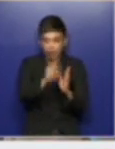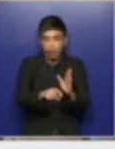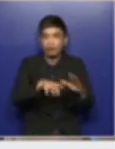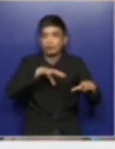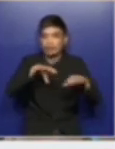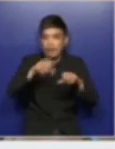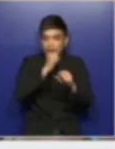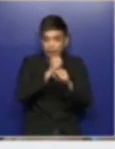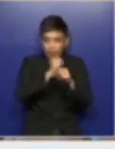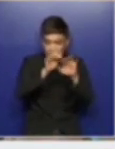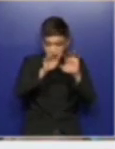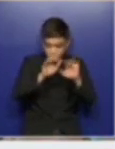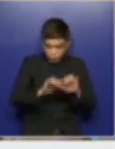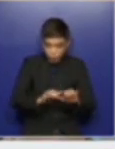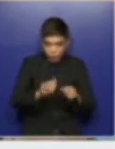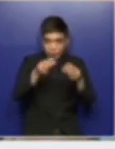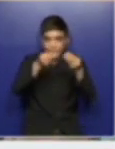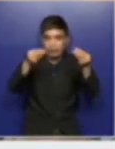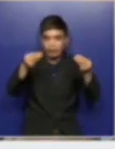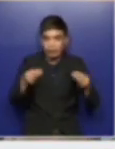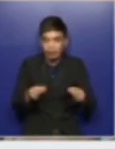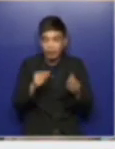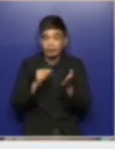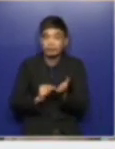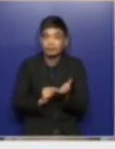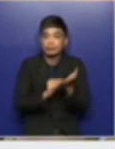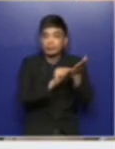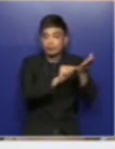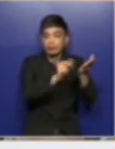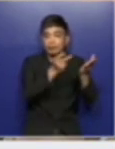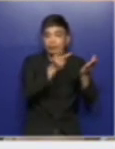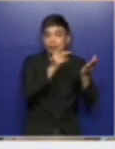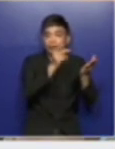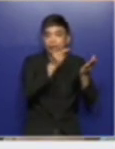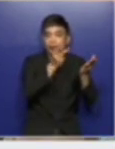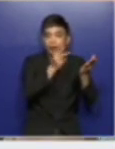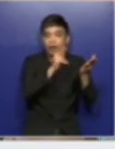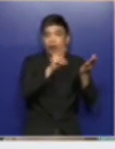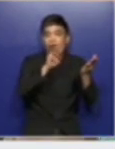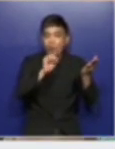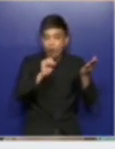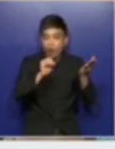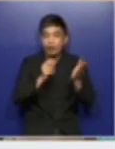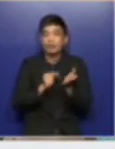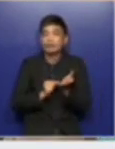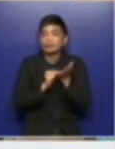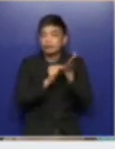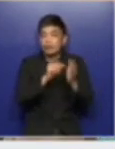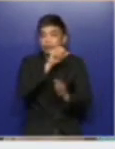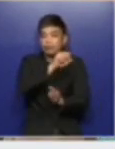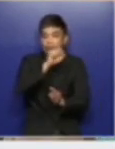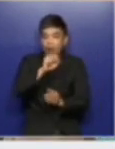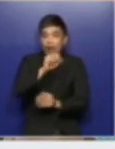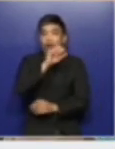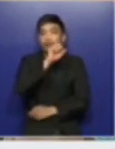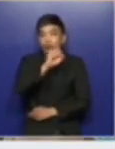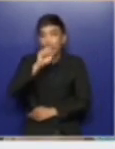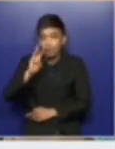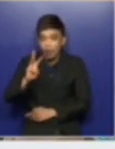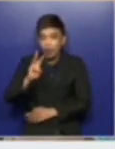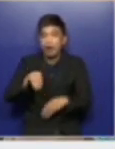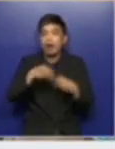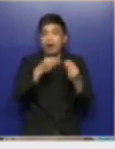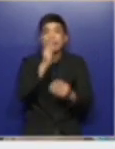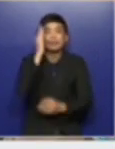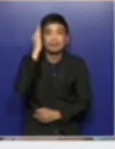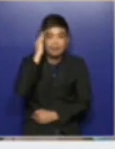านเสนอคณะรัฐมนตรีนะครับสภาผู้แทนราษฎรแล้วก็วุฒิสภาเพื่อทราบ